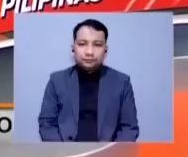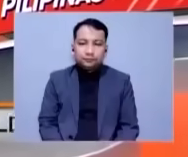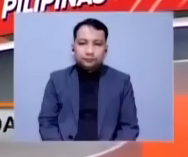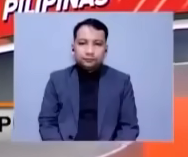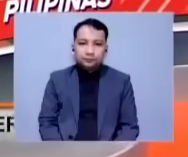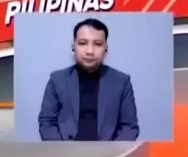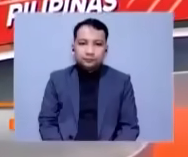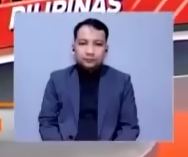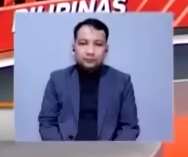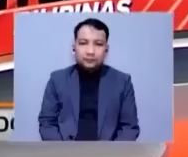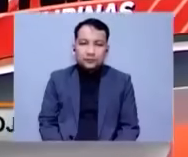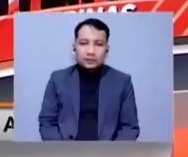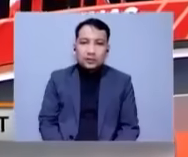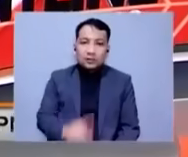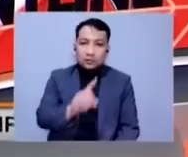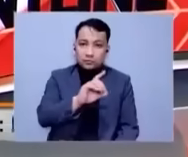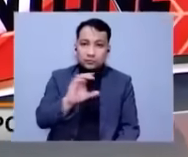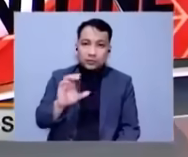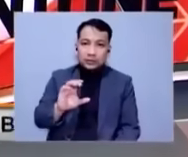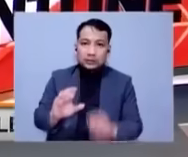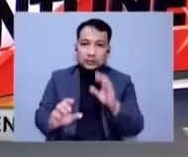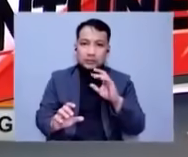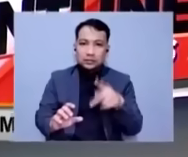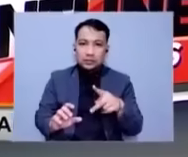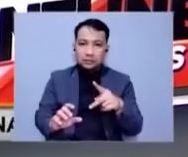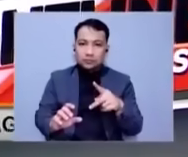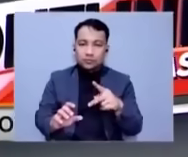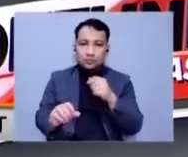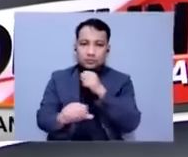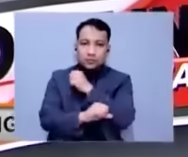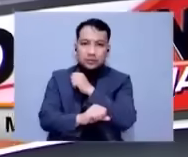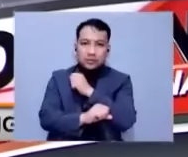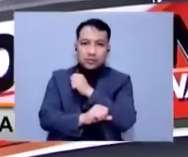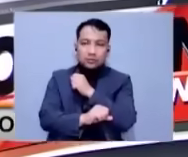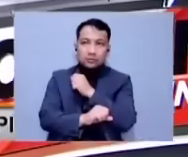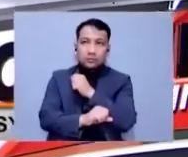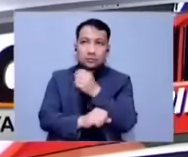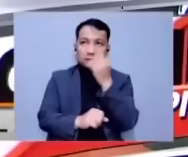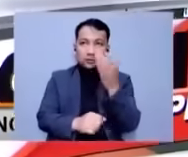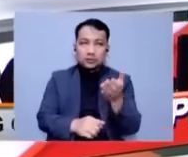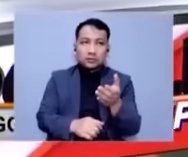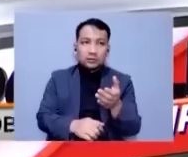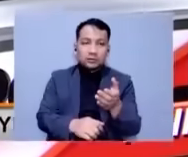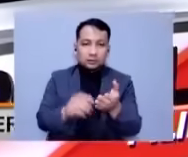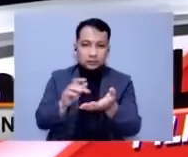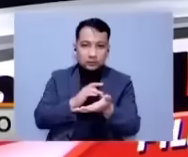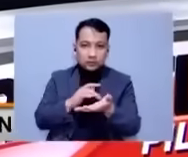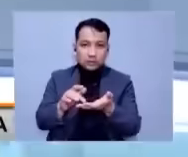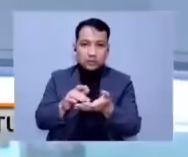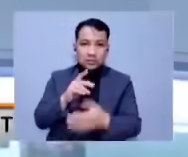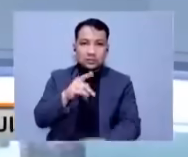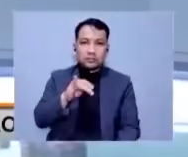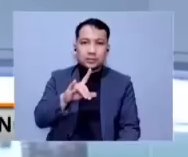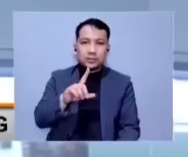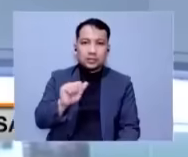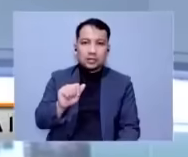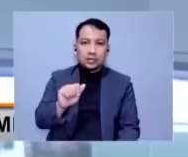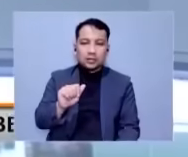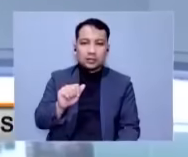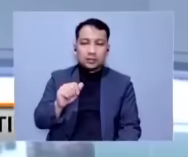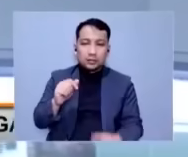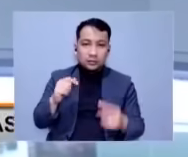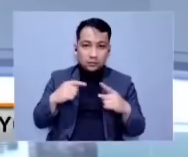Higit 100 cellphone ang tinangay ng mga magnanakaw sa isang gadget shop sa Pila, Laguna. Ang mga